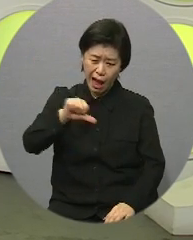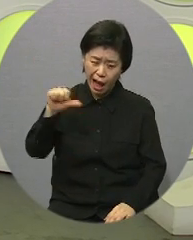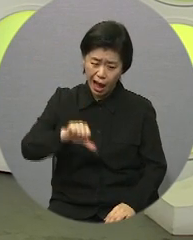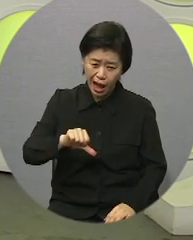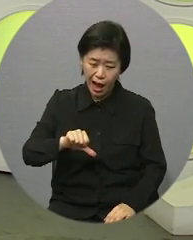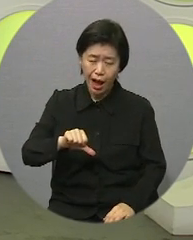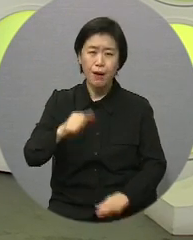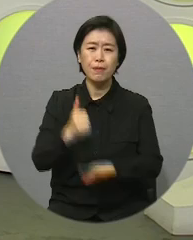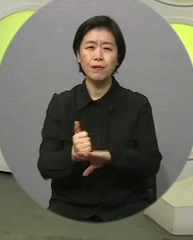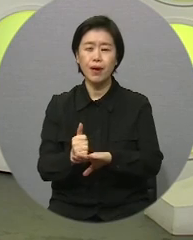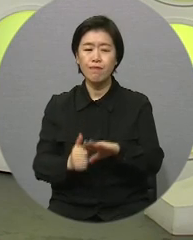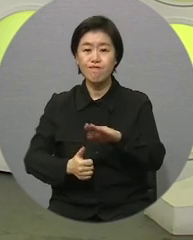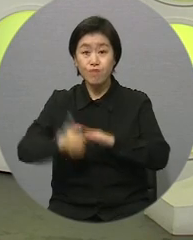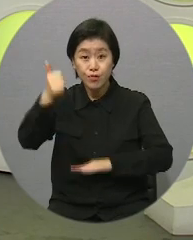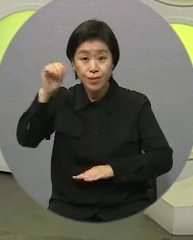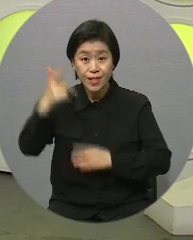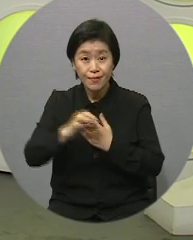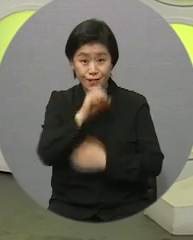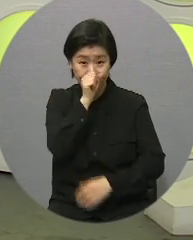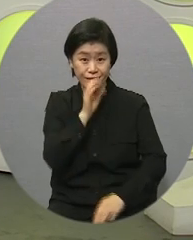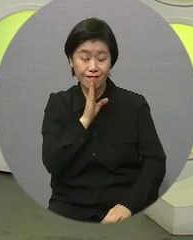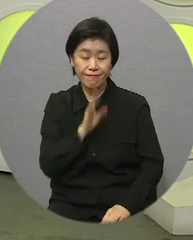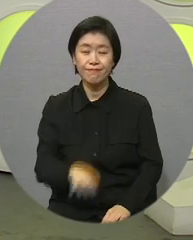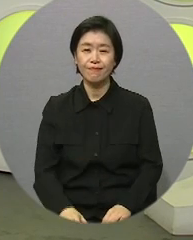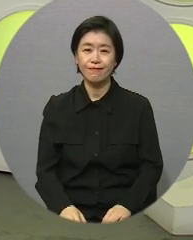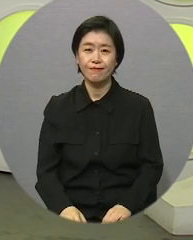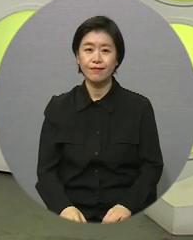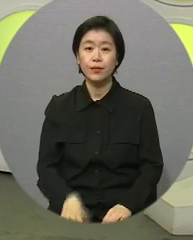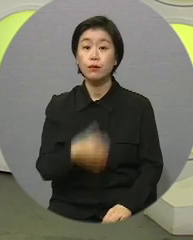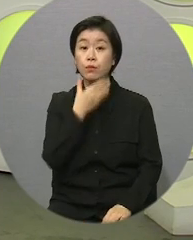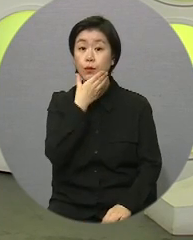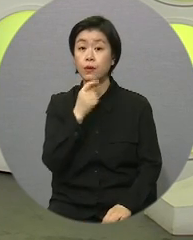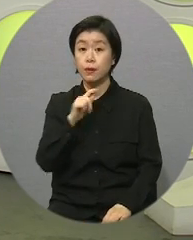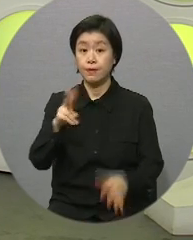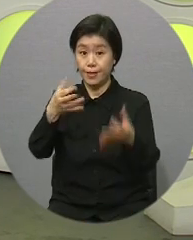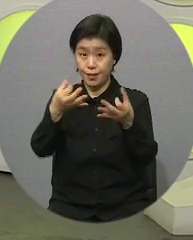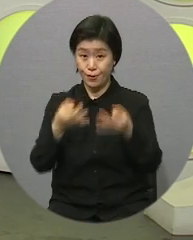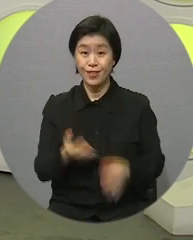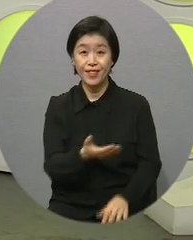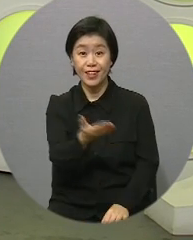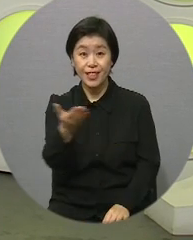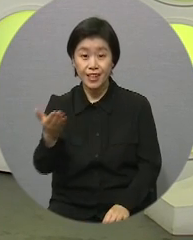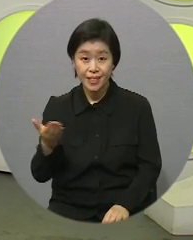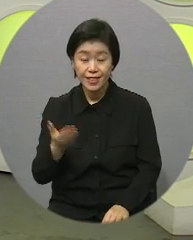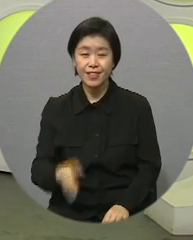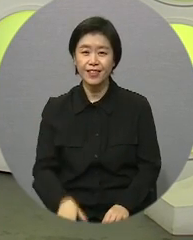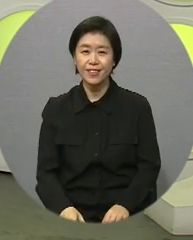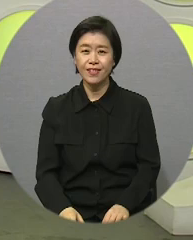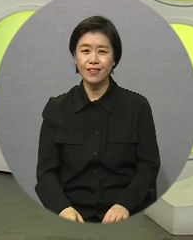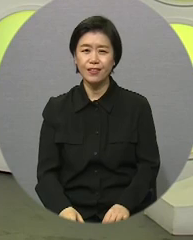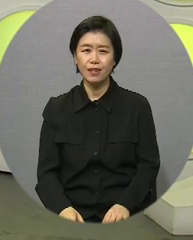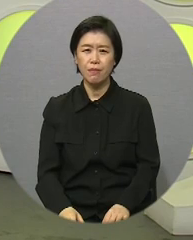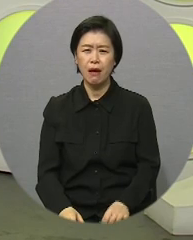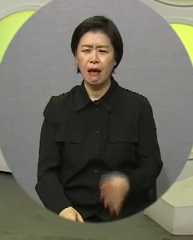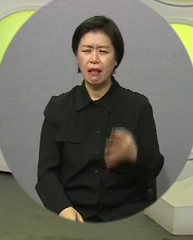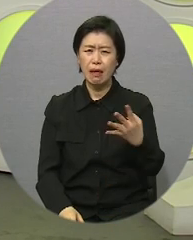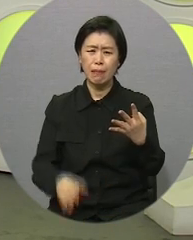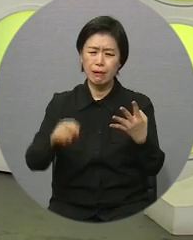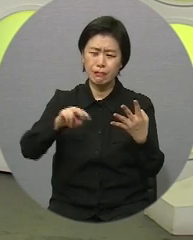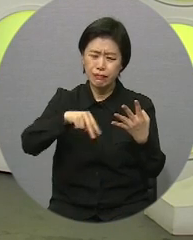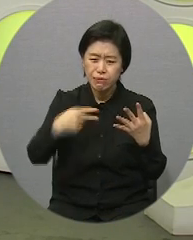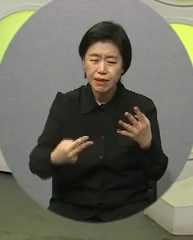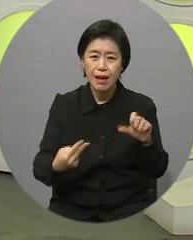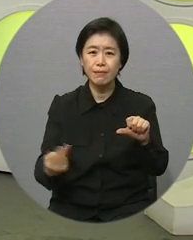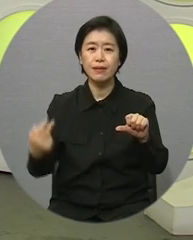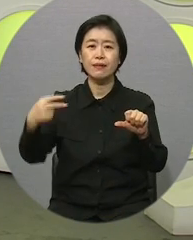일어나는 어 예 그런 기가 복 복지 tv 팬들은 사전 오기라 그래서 뭐네 번 쓰러고 다섯